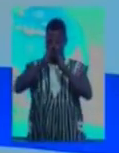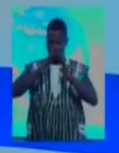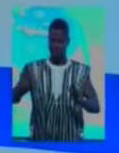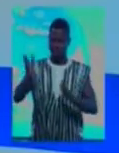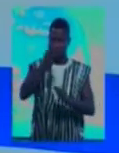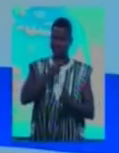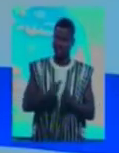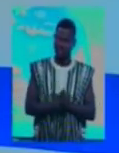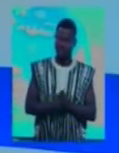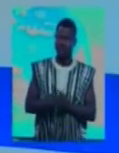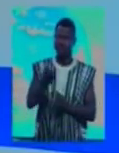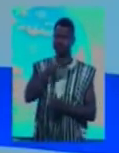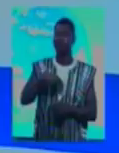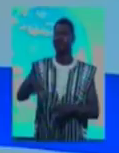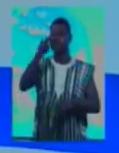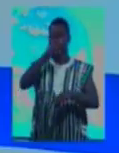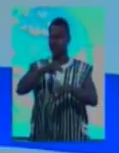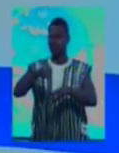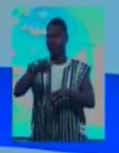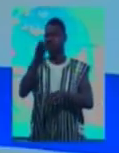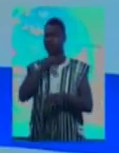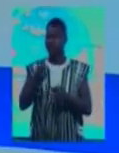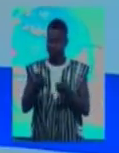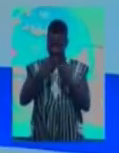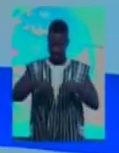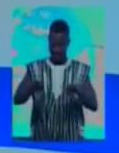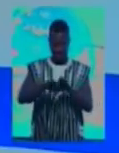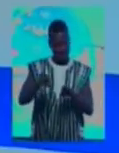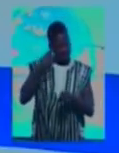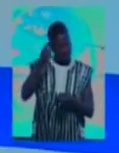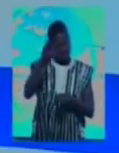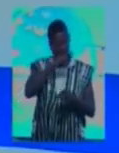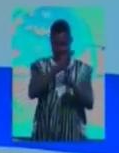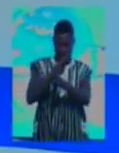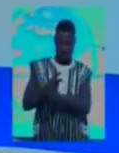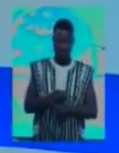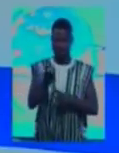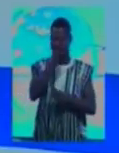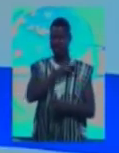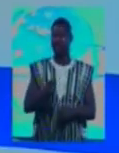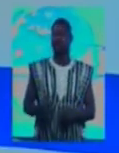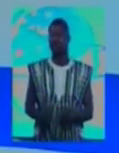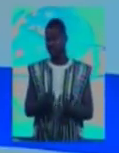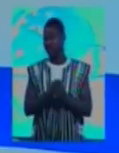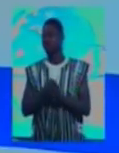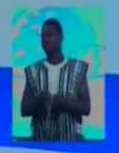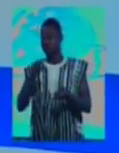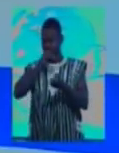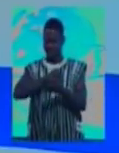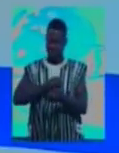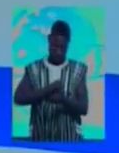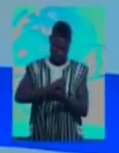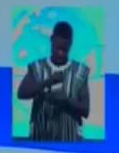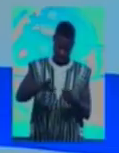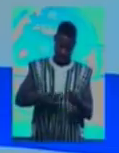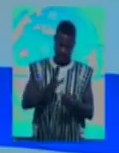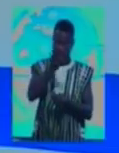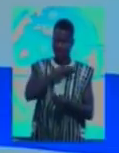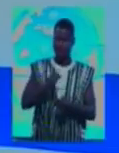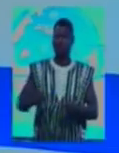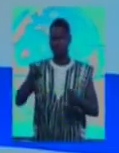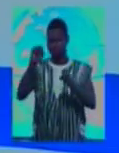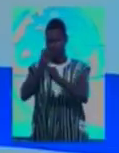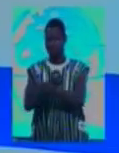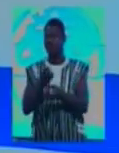biologiques sont essentiels pour la préservation de la biodiversité et des écosystèmes. Et au Burkina Faso, cette idée n'est pas